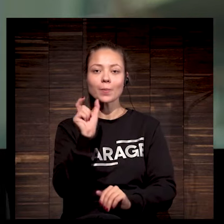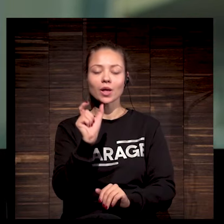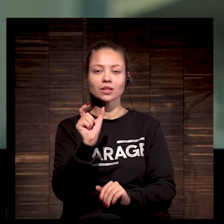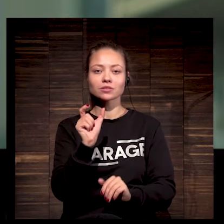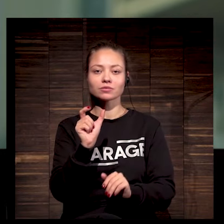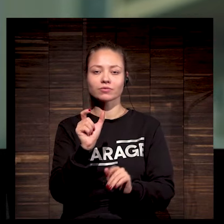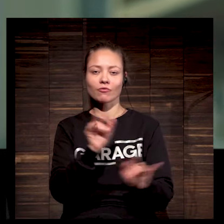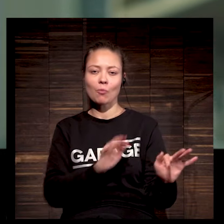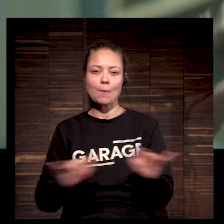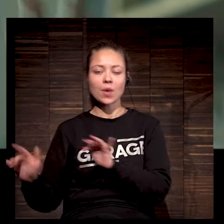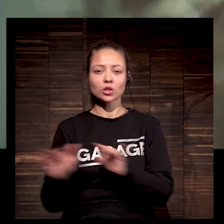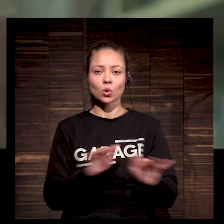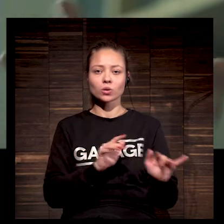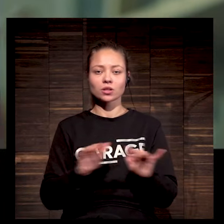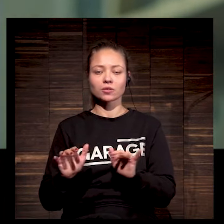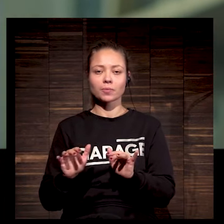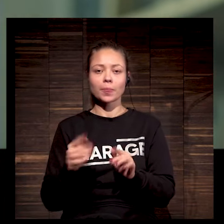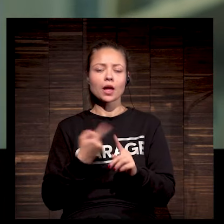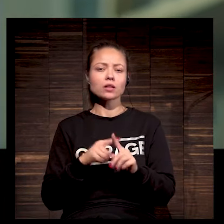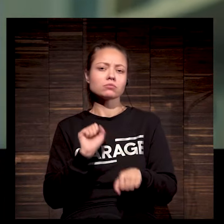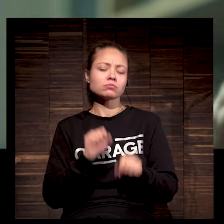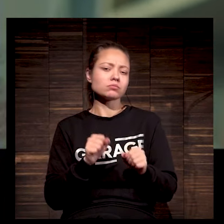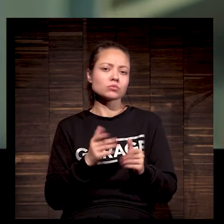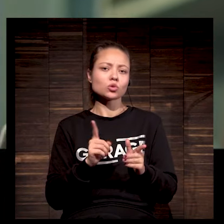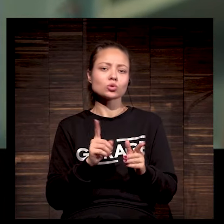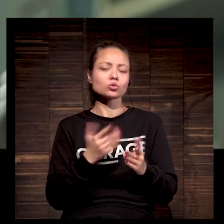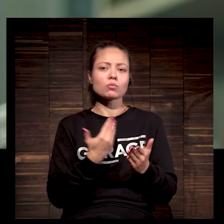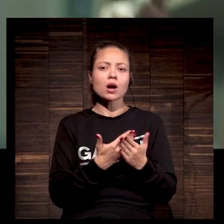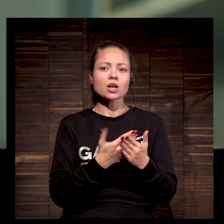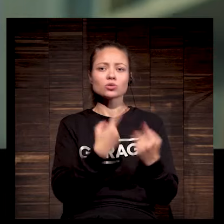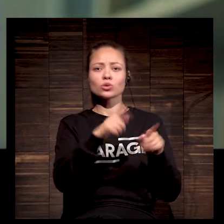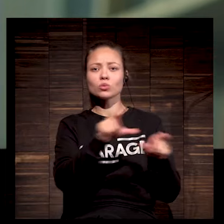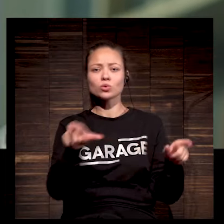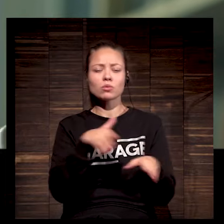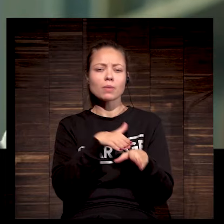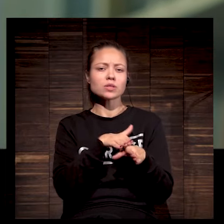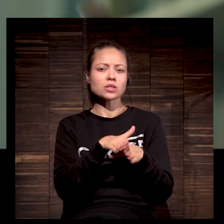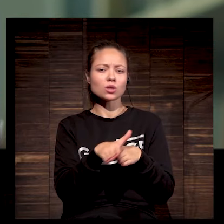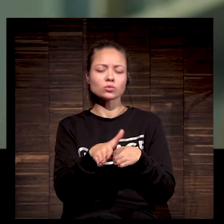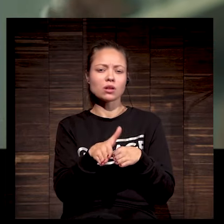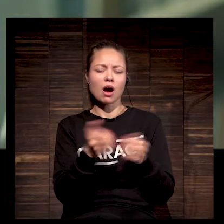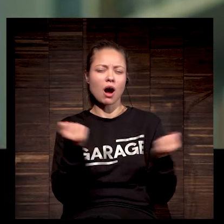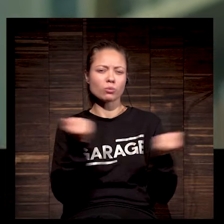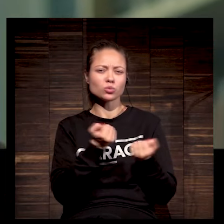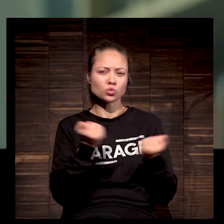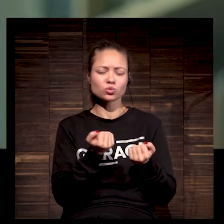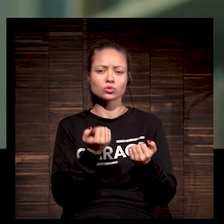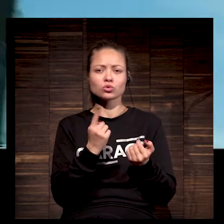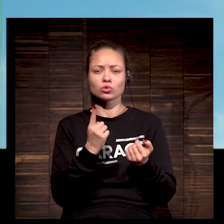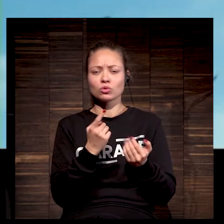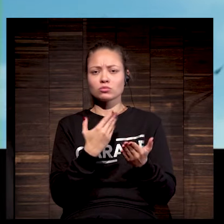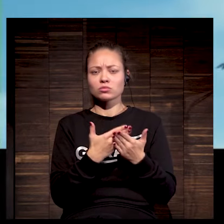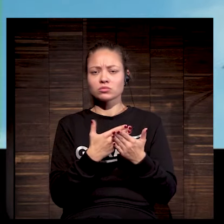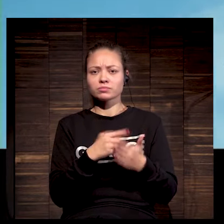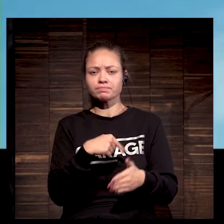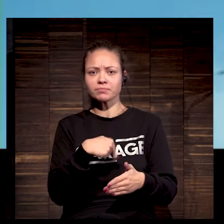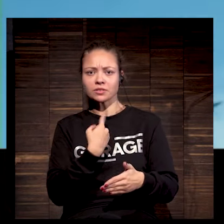потоки это может быть что-то что покажется другим людям абсолютно абсурдным что может бросить вызов